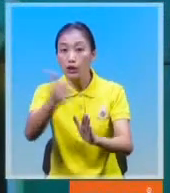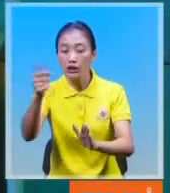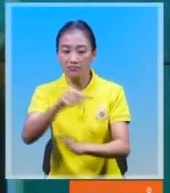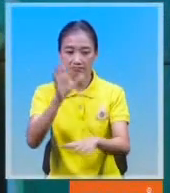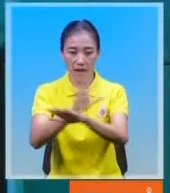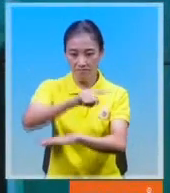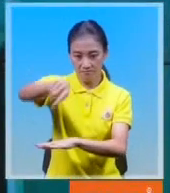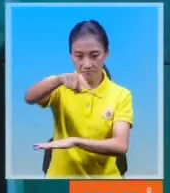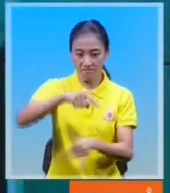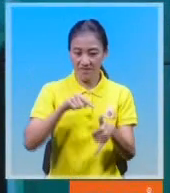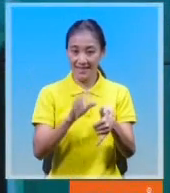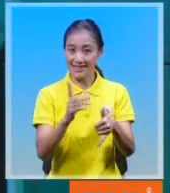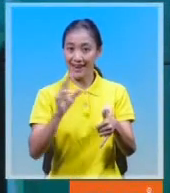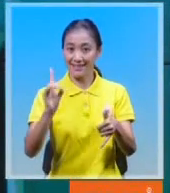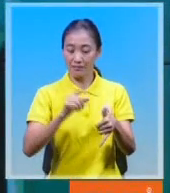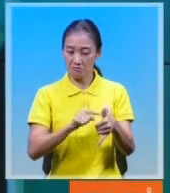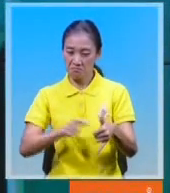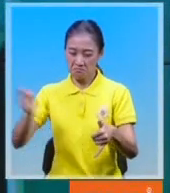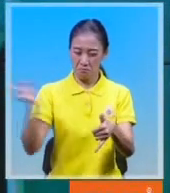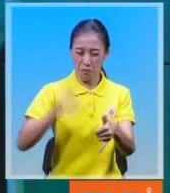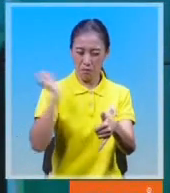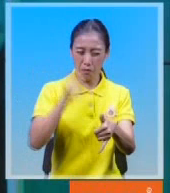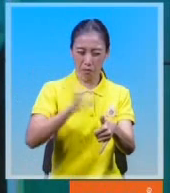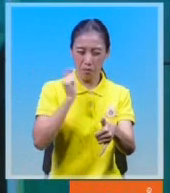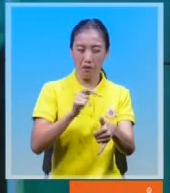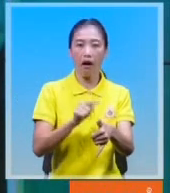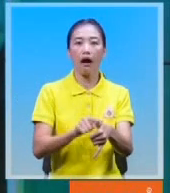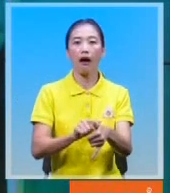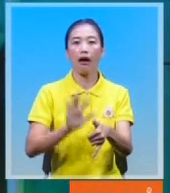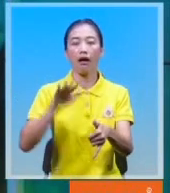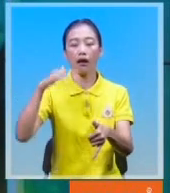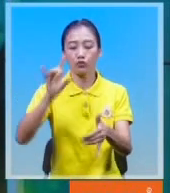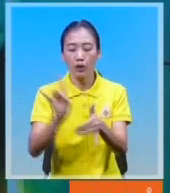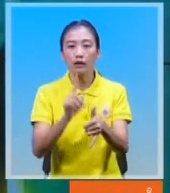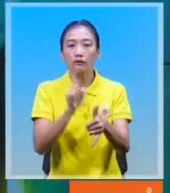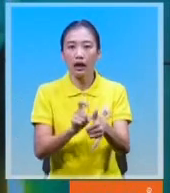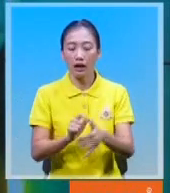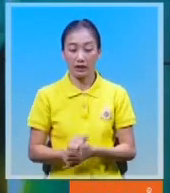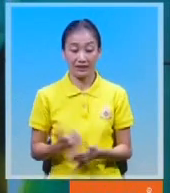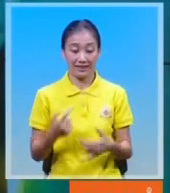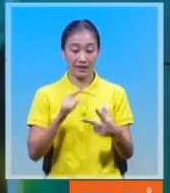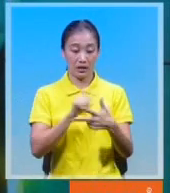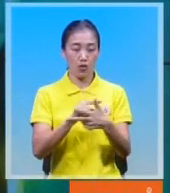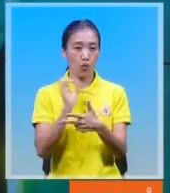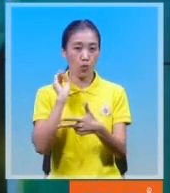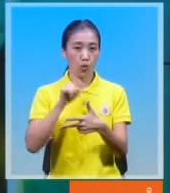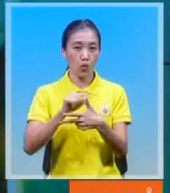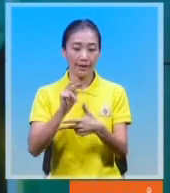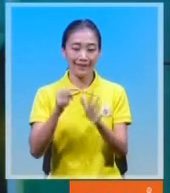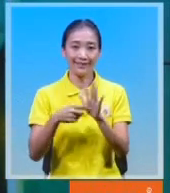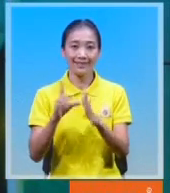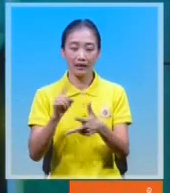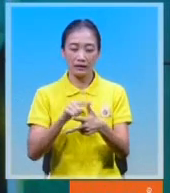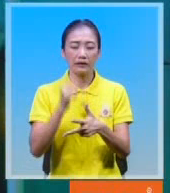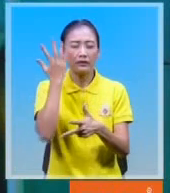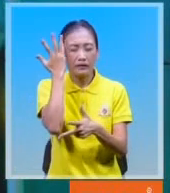าในส่วนของคุณครูพี่นัทเองเนี่ยเห็นว่ามีอาการเครียดเป็นอย่างมากเลยใช่ไหมคะตอนที่อยู่ที่ห้องขังเนี่ย